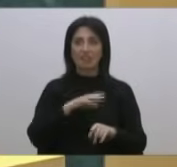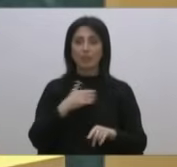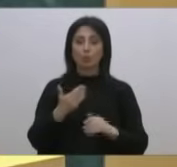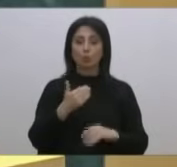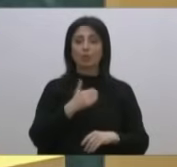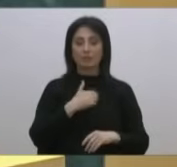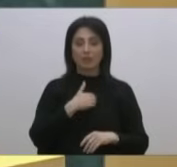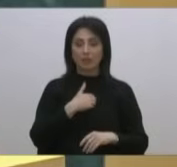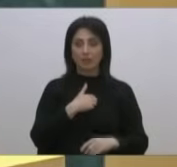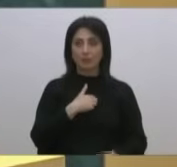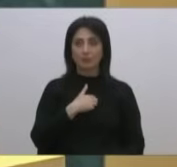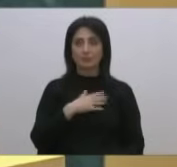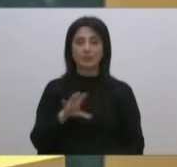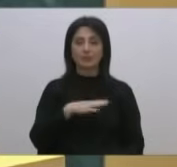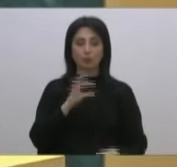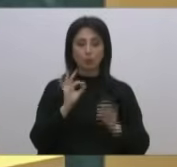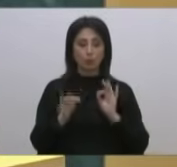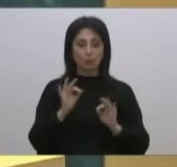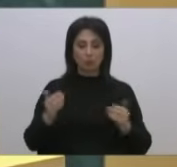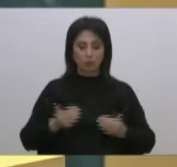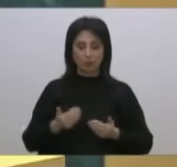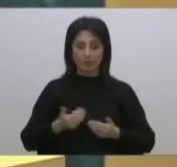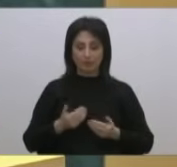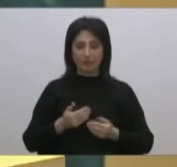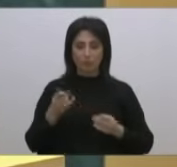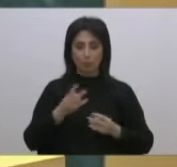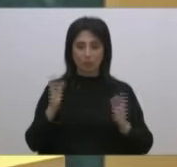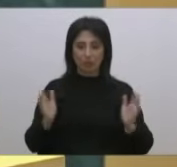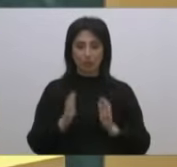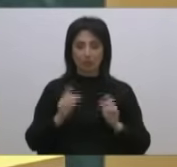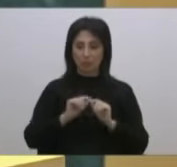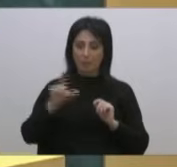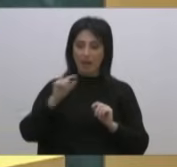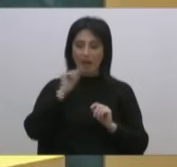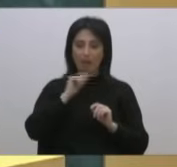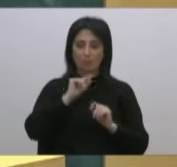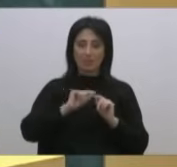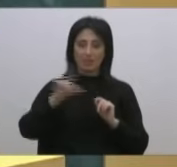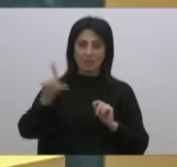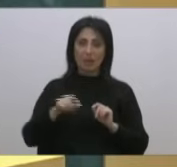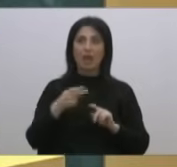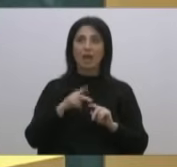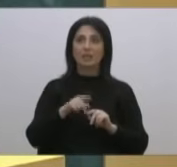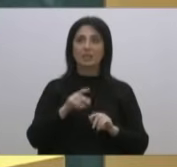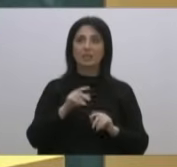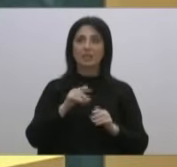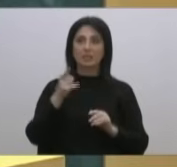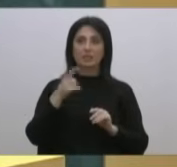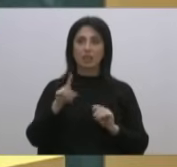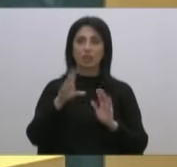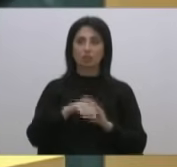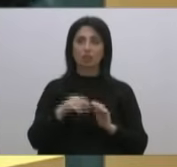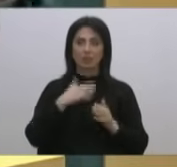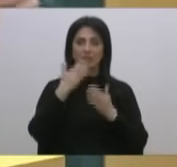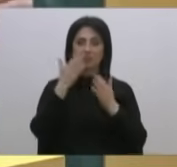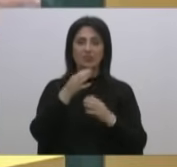Ჩვენ თუ გვინდა რომ იყოს ნორმალური ცხოვრება, უნდა შევინარჩუნოთ მაღალი ეკონომიკური ზრდა. სხვადასხვის